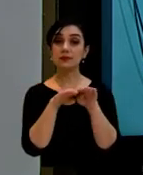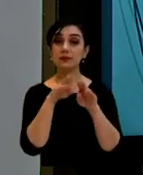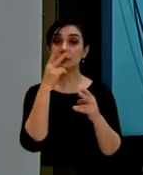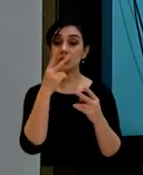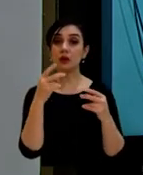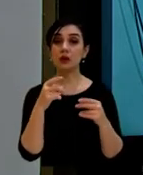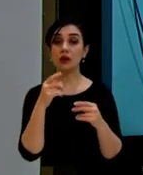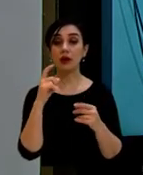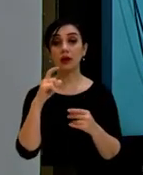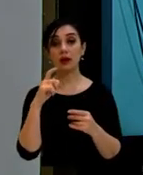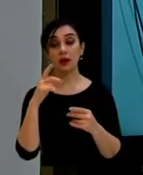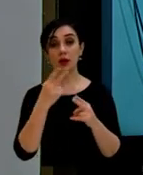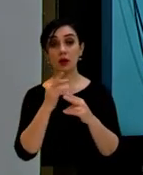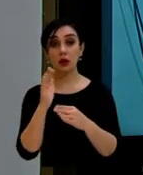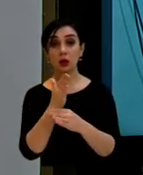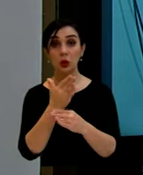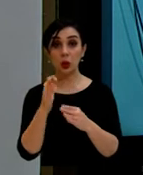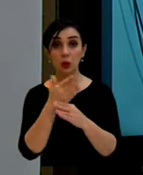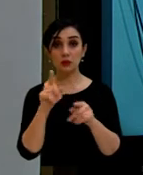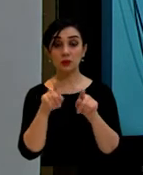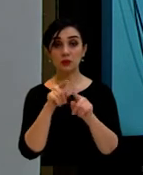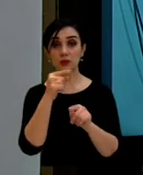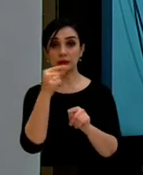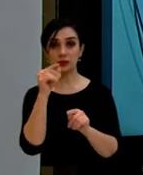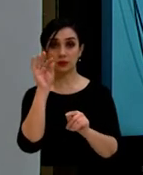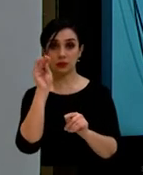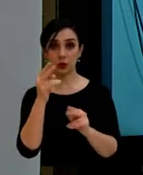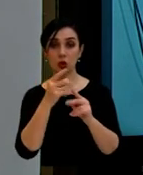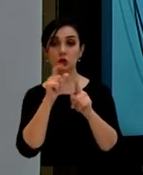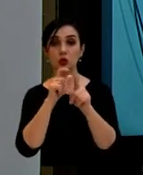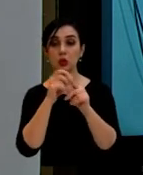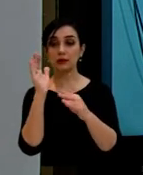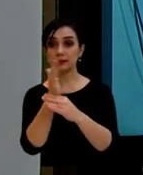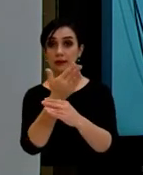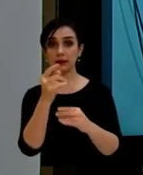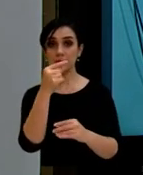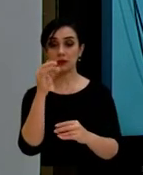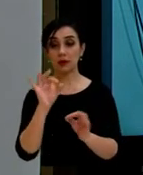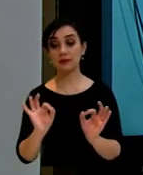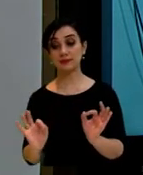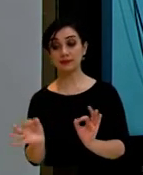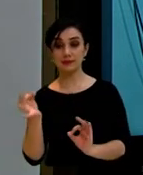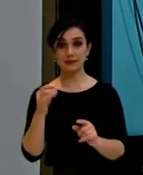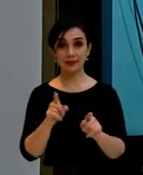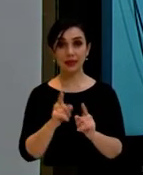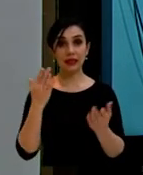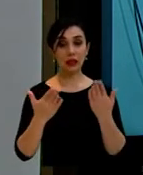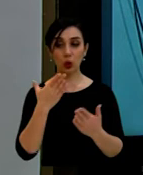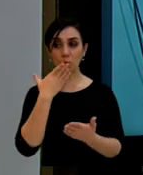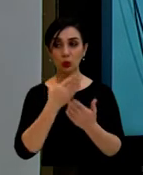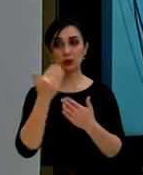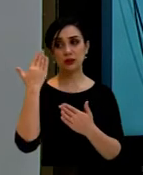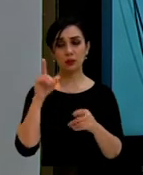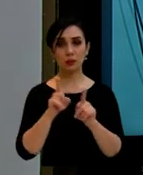Ega va bog'lamasiz ot kesimni ajratish uchun tire qo'yildi. Kinoya qilingan so'z, narsa so'zi yoki o'zga